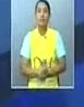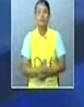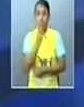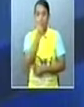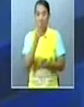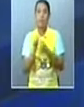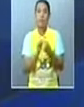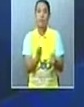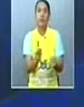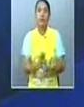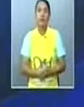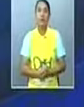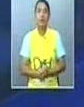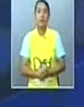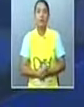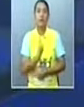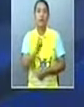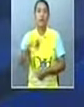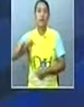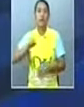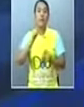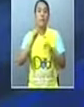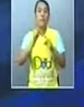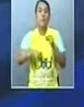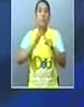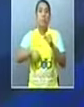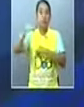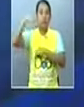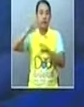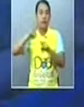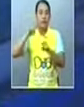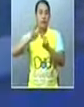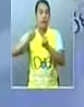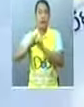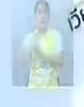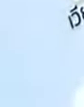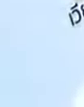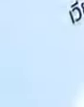ค่ะเรื่องราวของแอปประหยัดพลังงานนะคะใน AC Tips ค่ะ